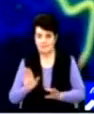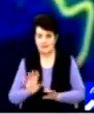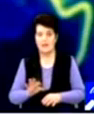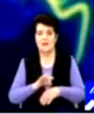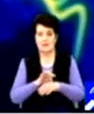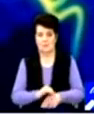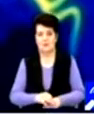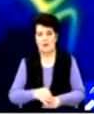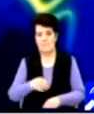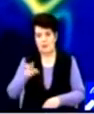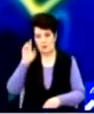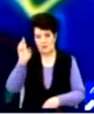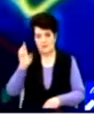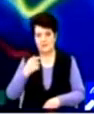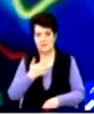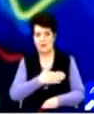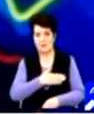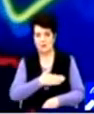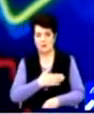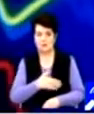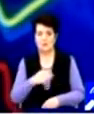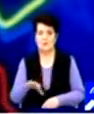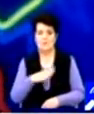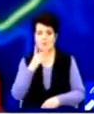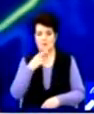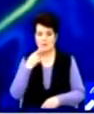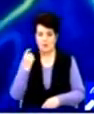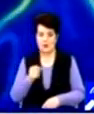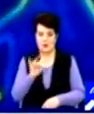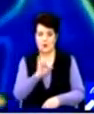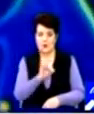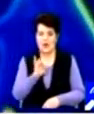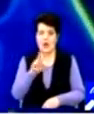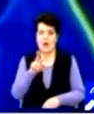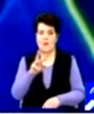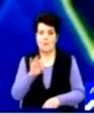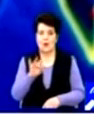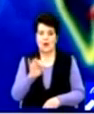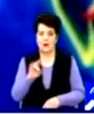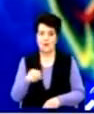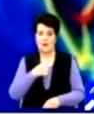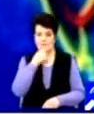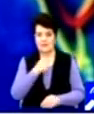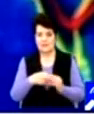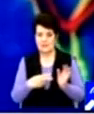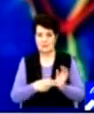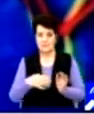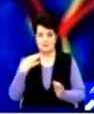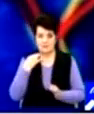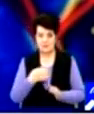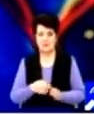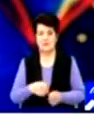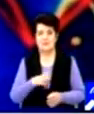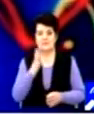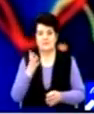pe Dumnezeu în suflet. Vorbim despre fostul deținut politic Ion Moraru, care la vârsta de 17 ani s-a luat de